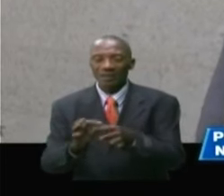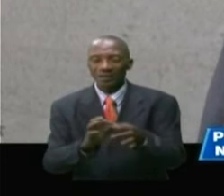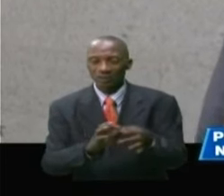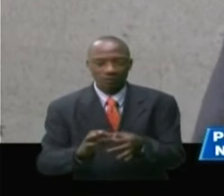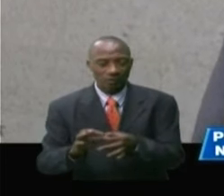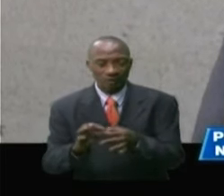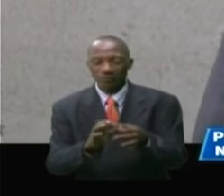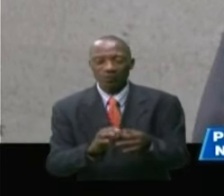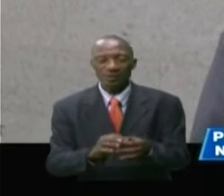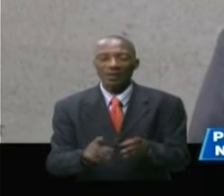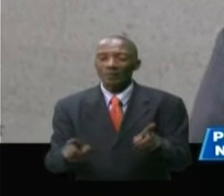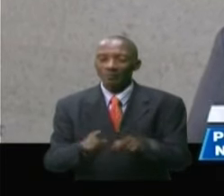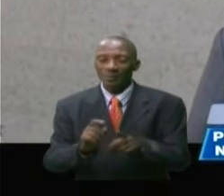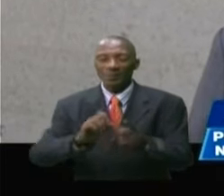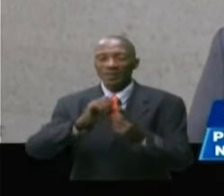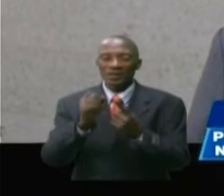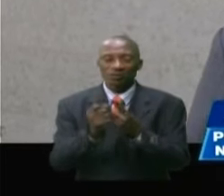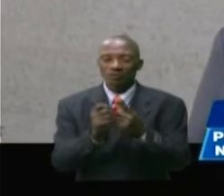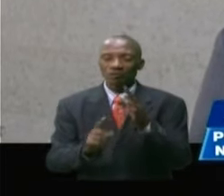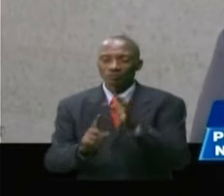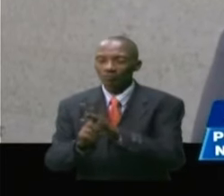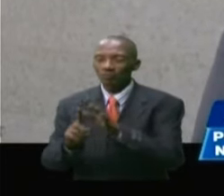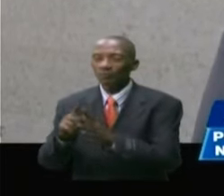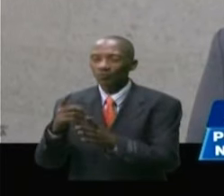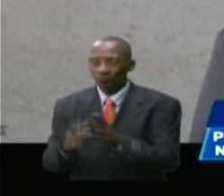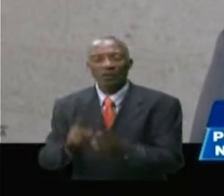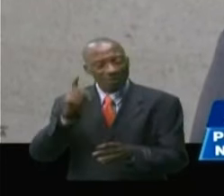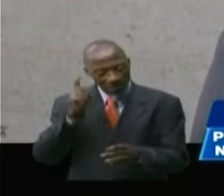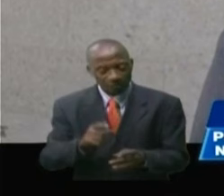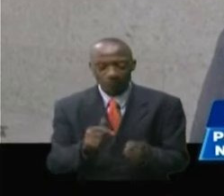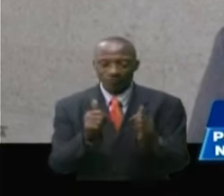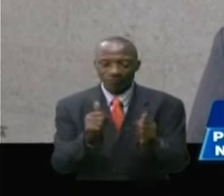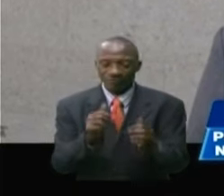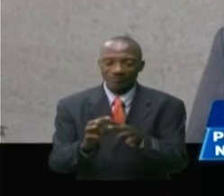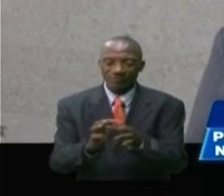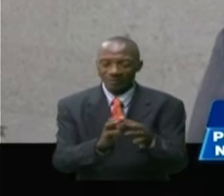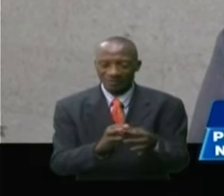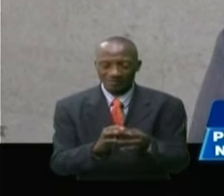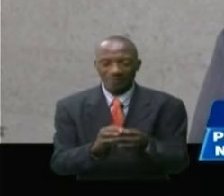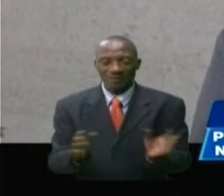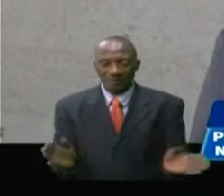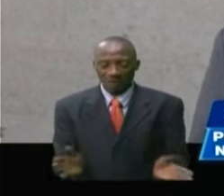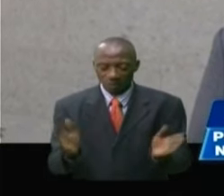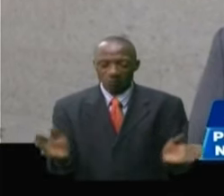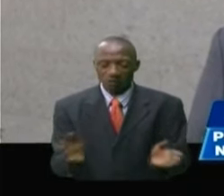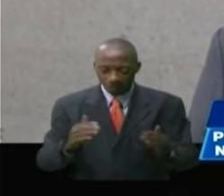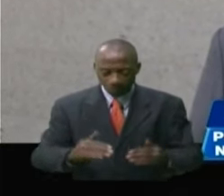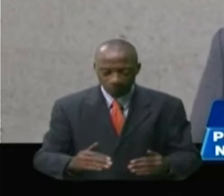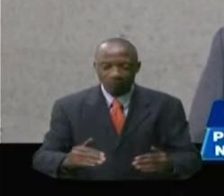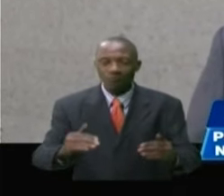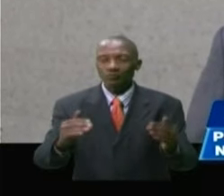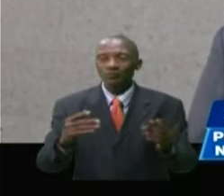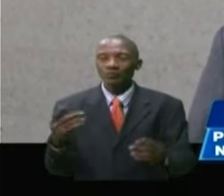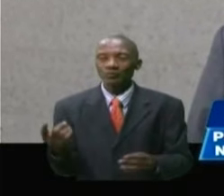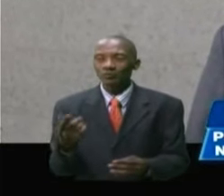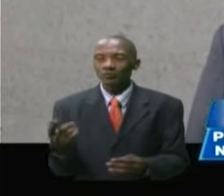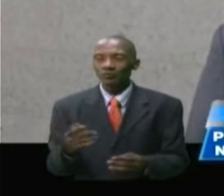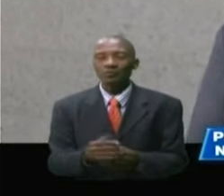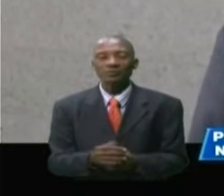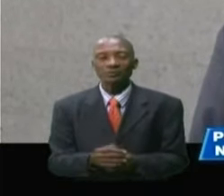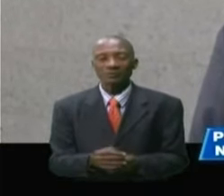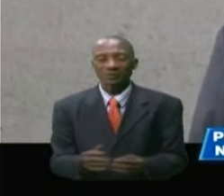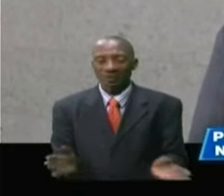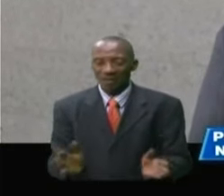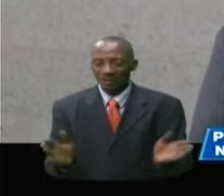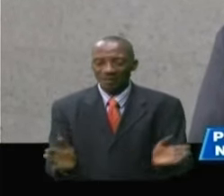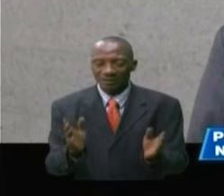quelle situation qu'ils vont maintenant se retrouver. Donc je les encourage d'aller de l'avant et aussi d'encadrer bonnement tout